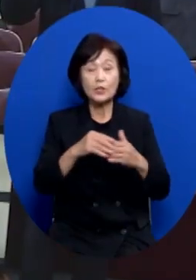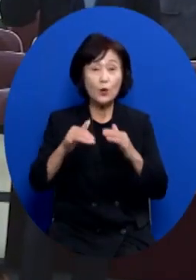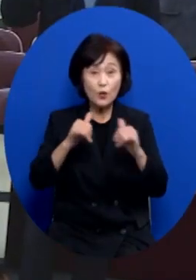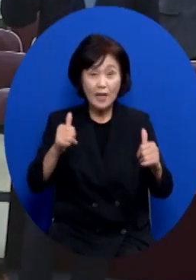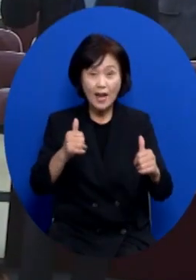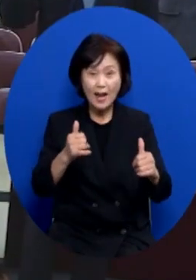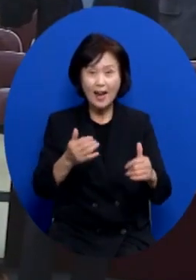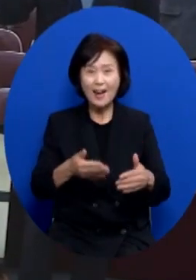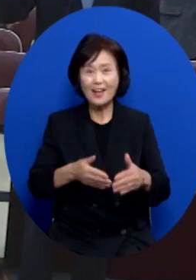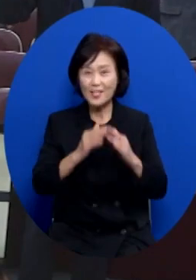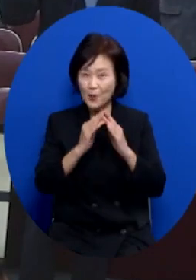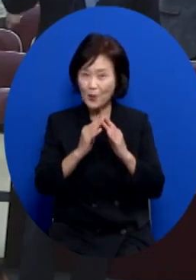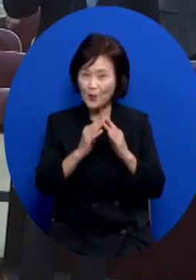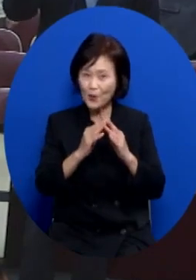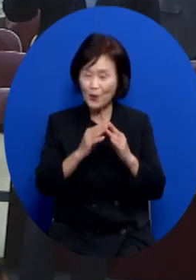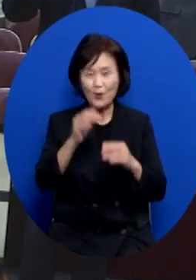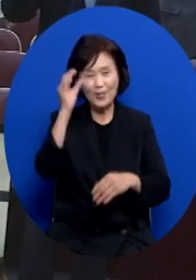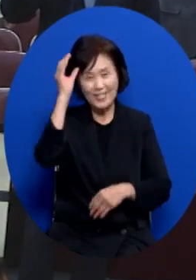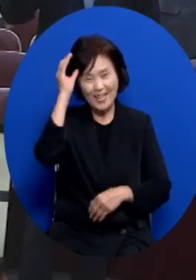기대해봅니다 CTS 뉴스 이주연입니다